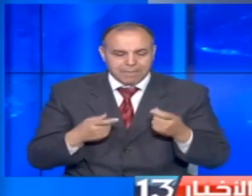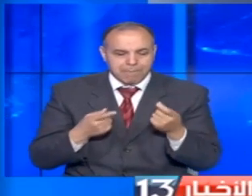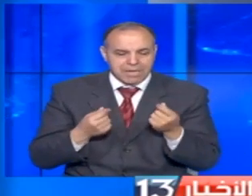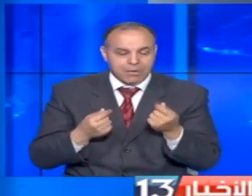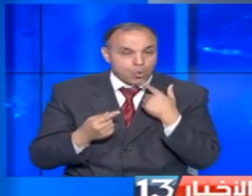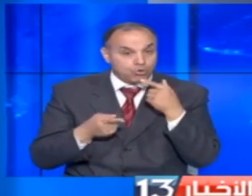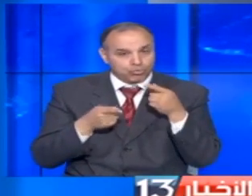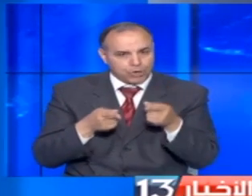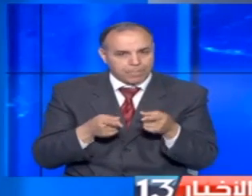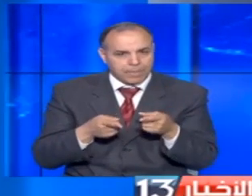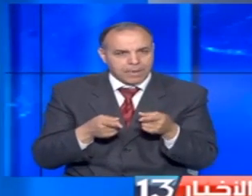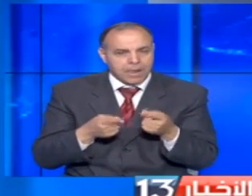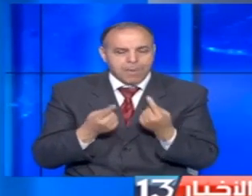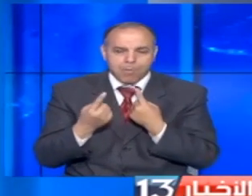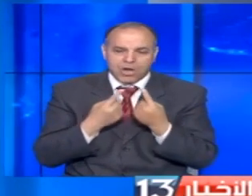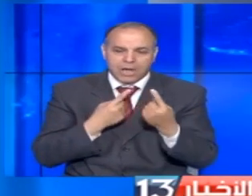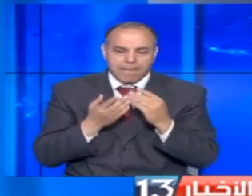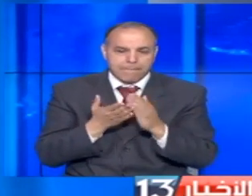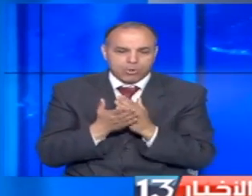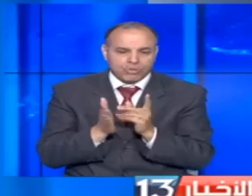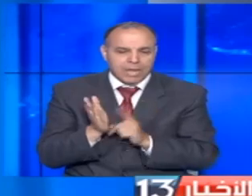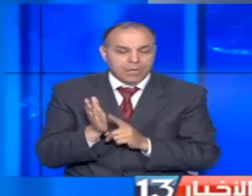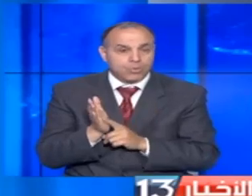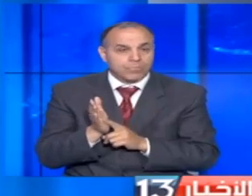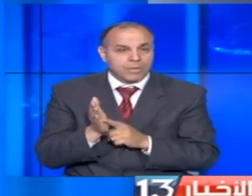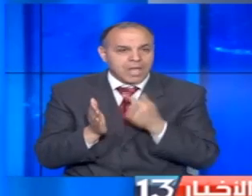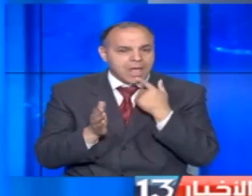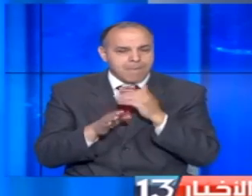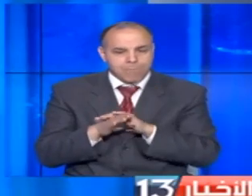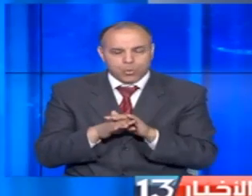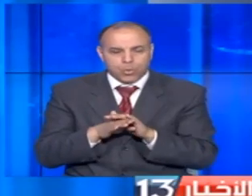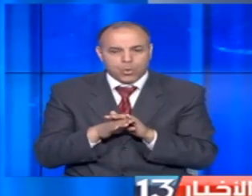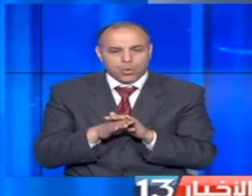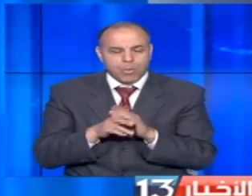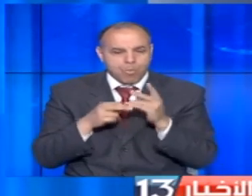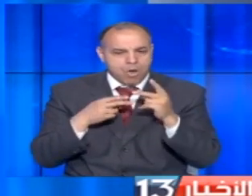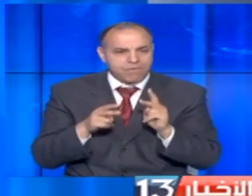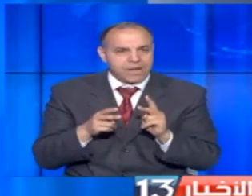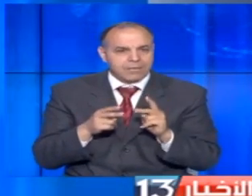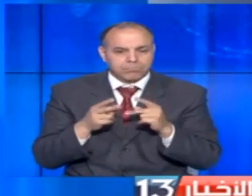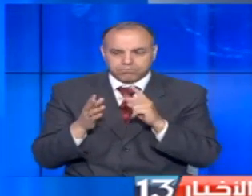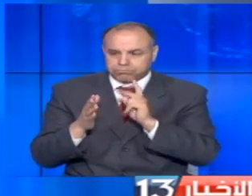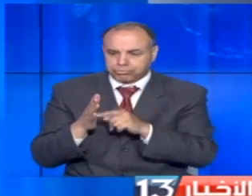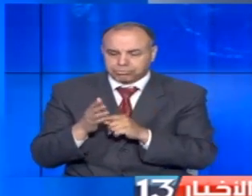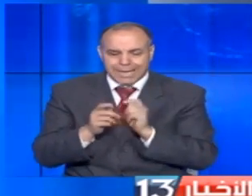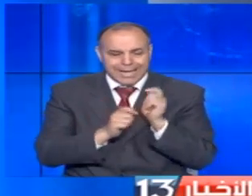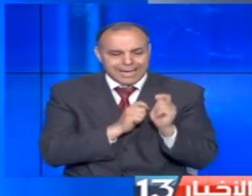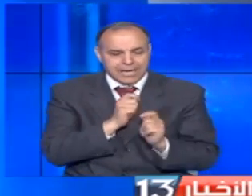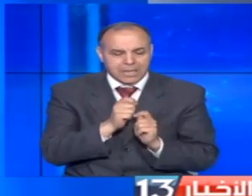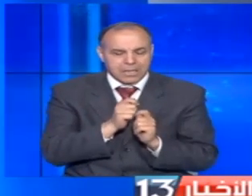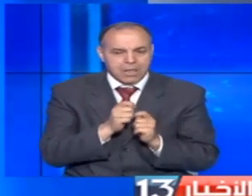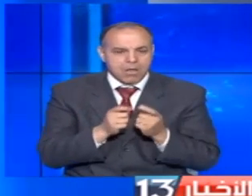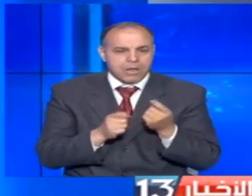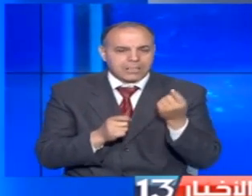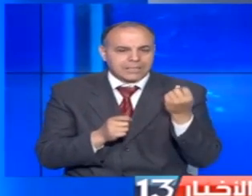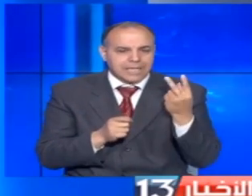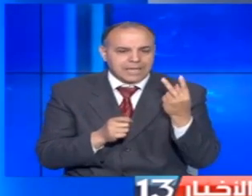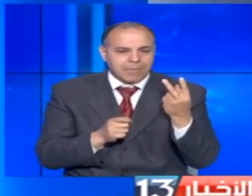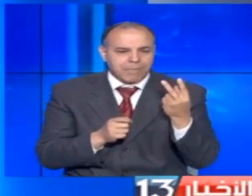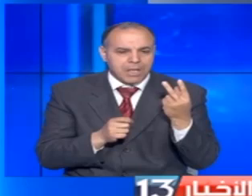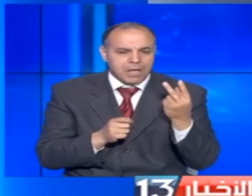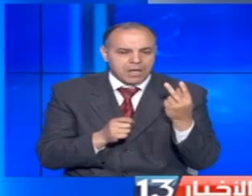محمد رضا شلغوم في مناقشه مشروع قانون يتعلق بالموافقه على اتفاقيه قرض بمبلغ